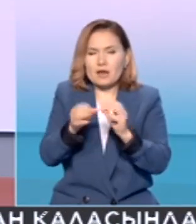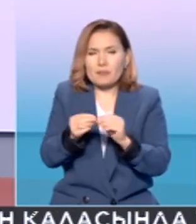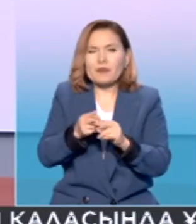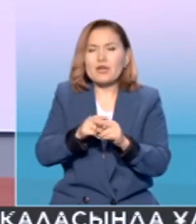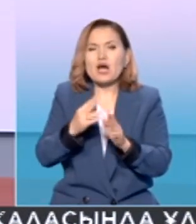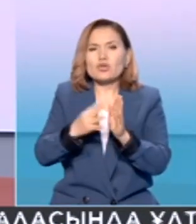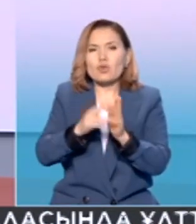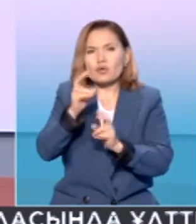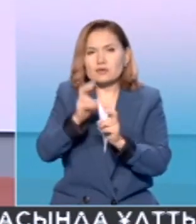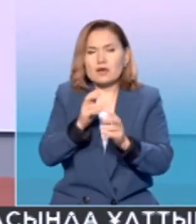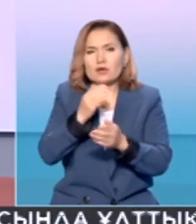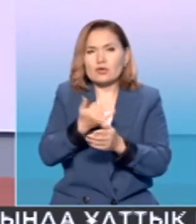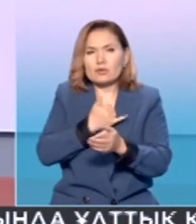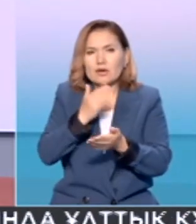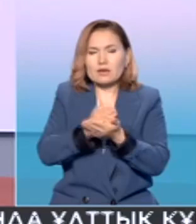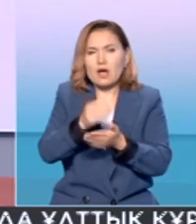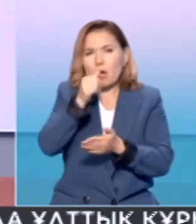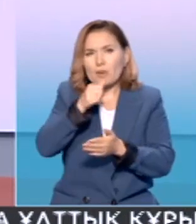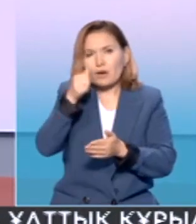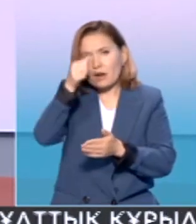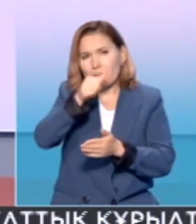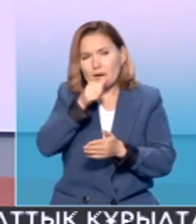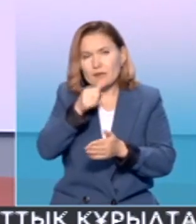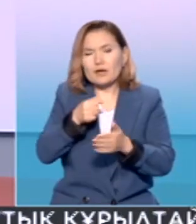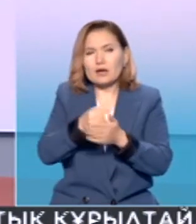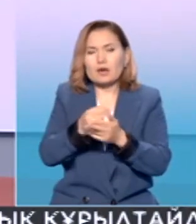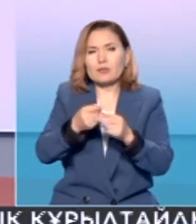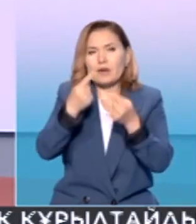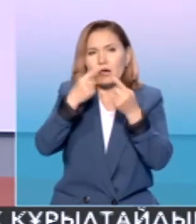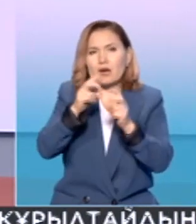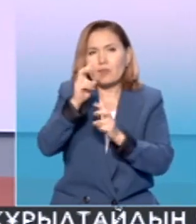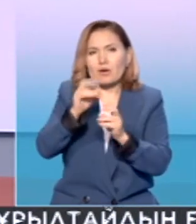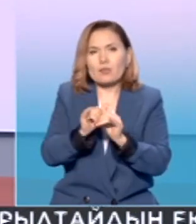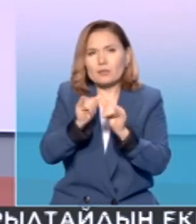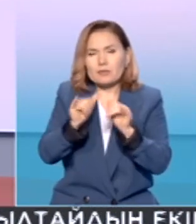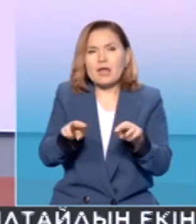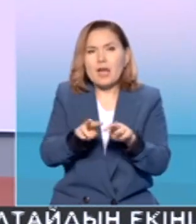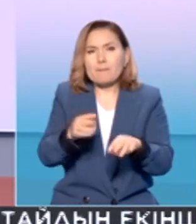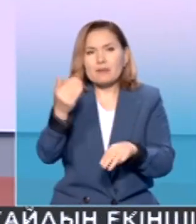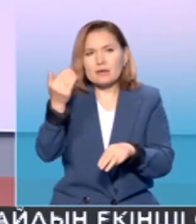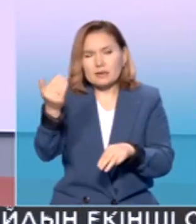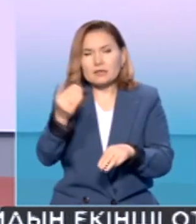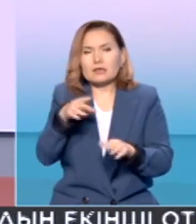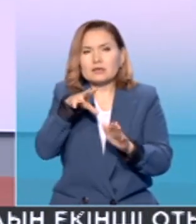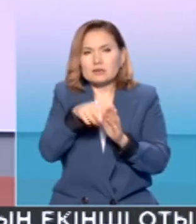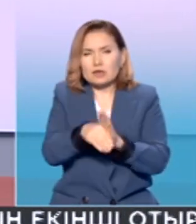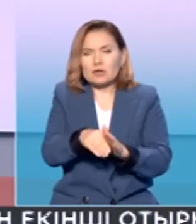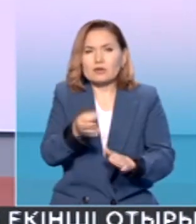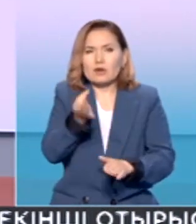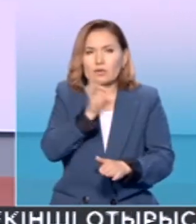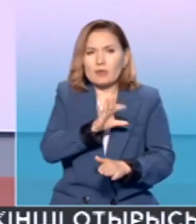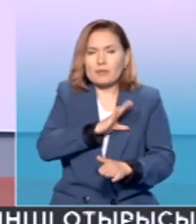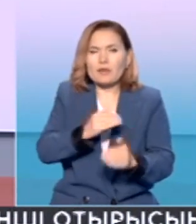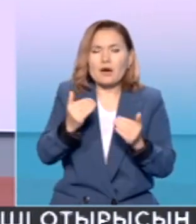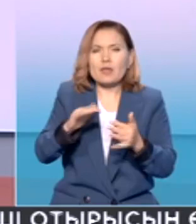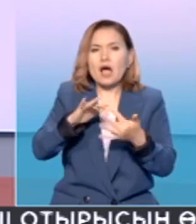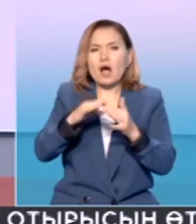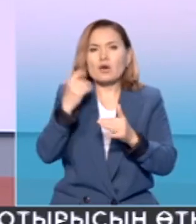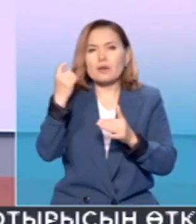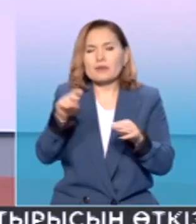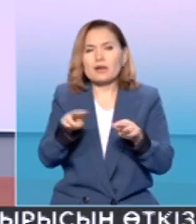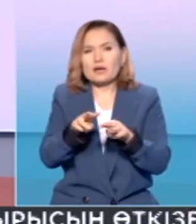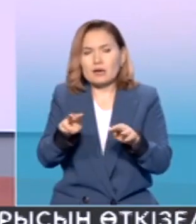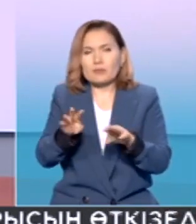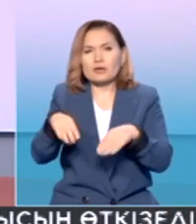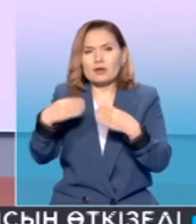тері мен жүнді өңдеу өзекті мәселе. Былтырғы жылға дейін бұл іс индустрия және инфрақұрылымдық министрлігінің еншісінде болатын. Қазір ауыл